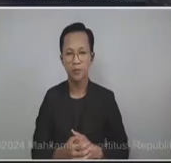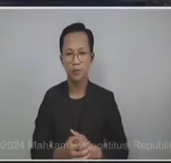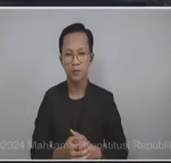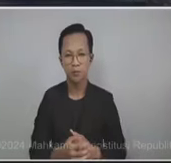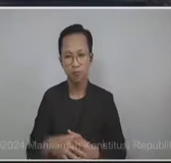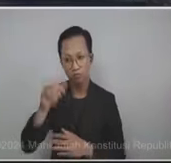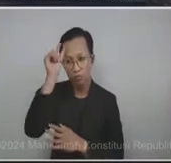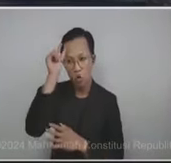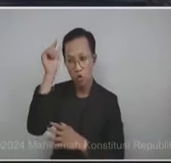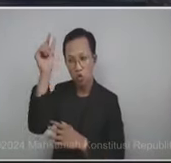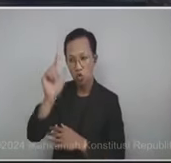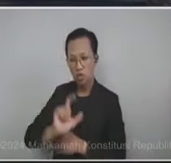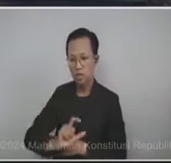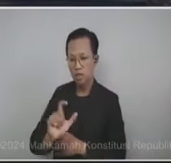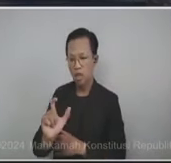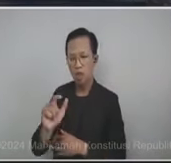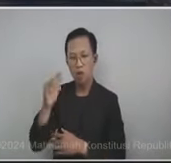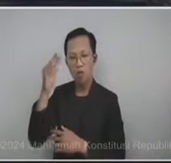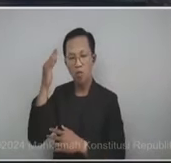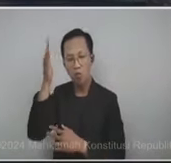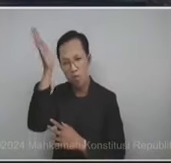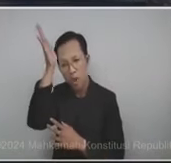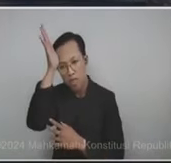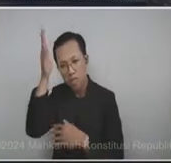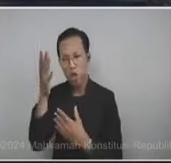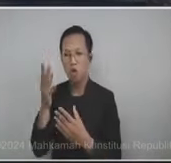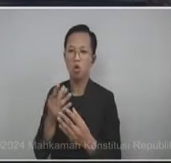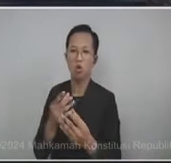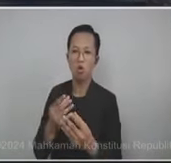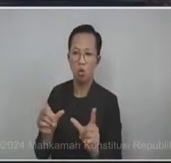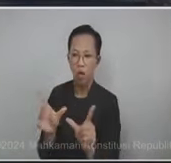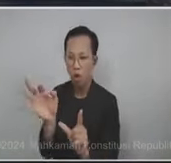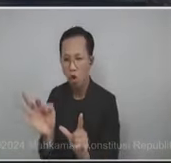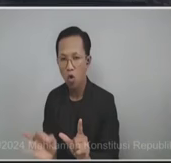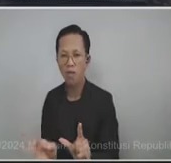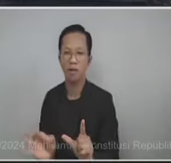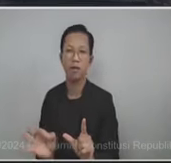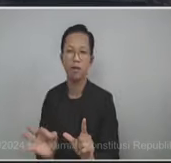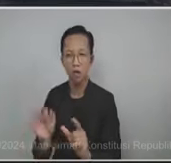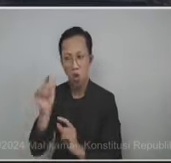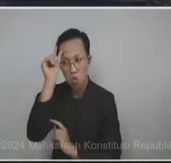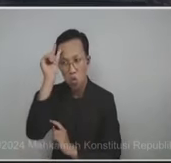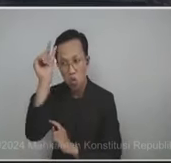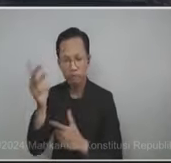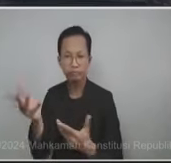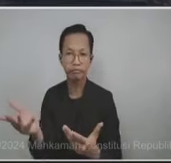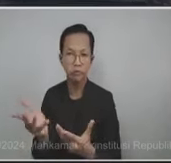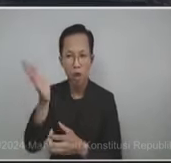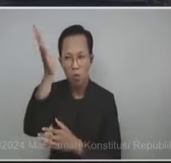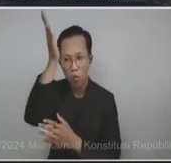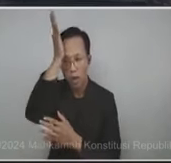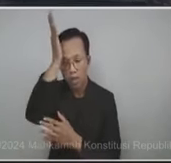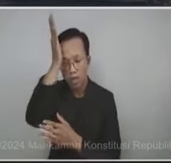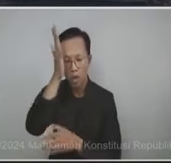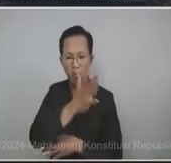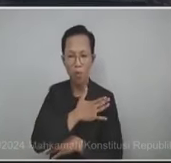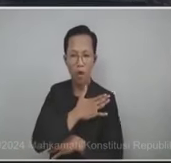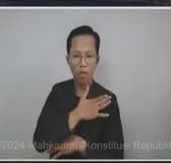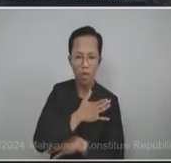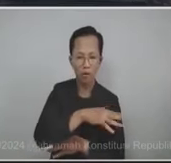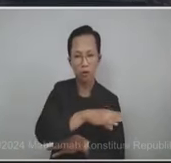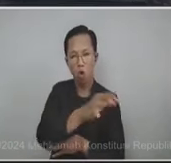calon bupati dan calon wakil bupati serta calon walikota dan calon wakil walikota kabupaten kota dengan jumlah penduduk yang termuat pada